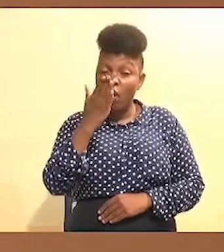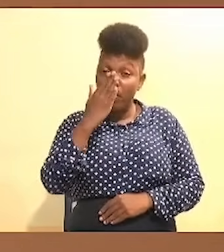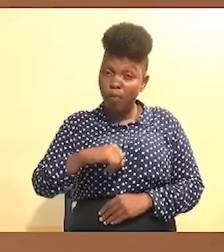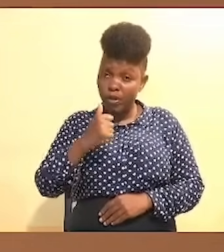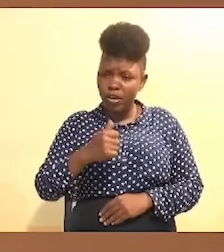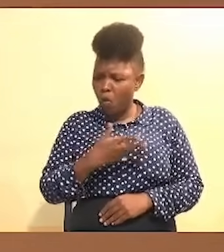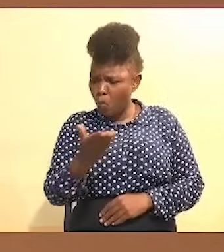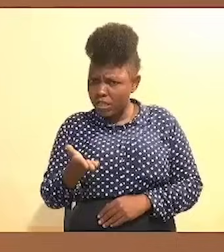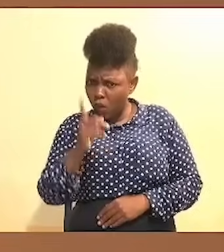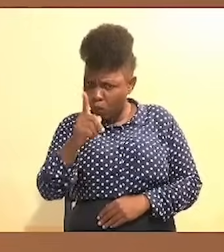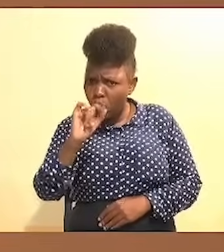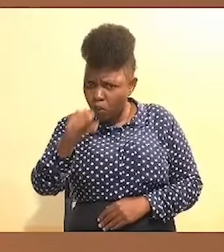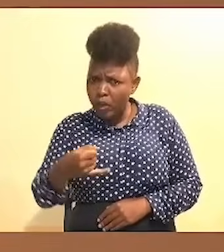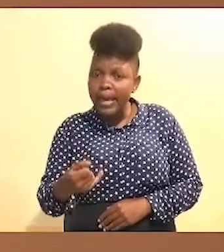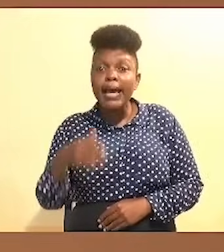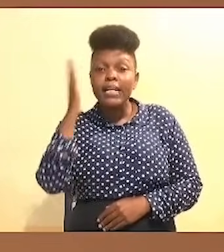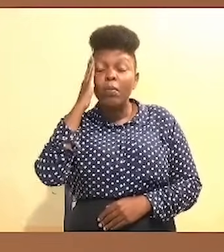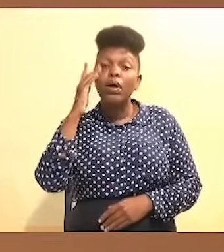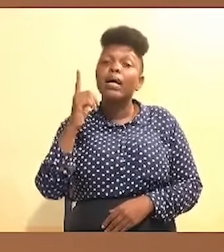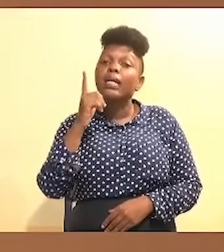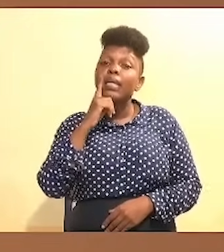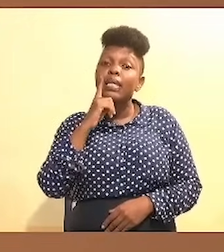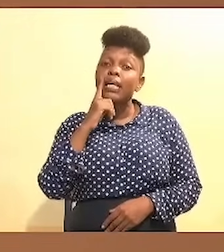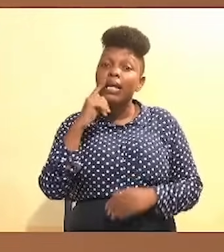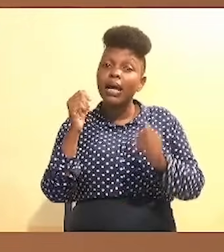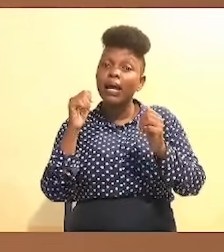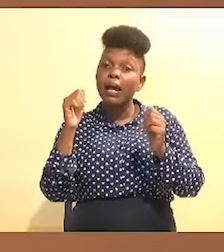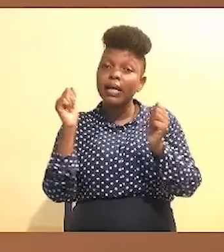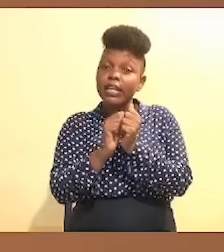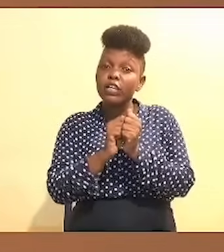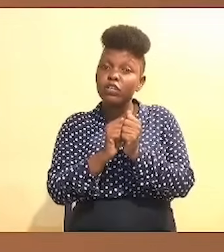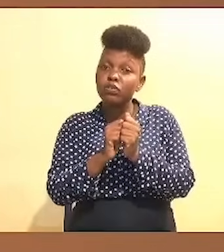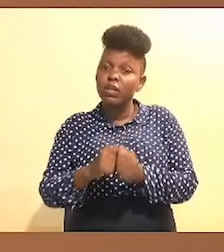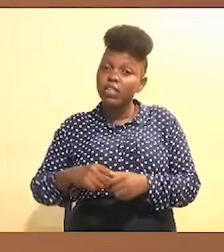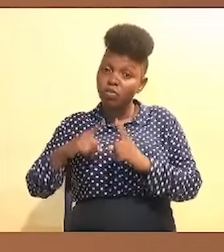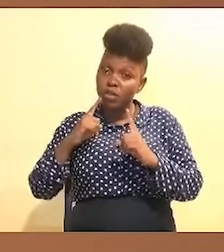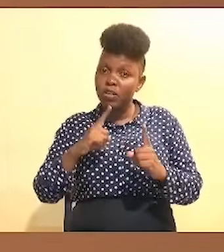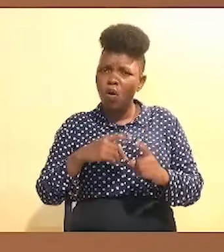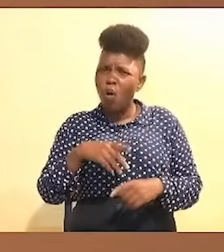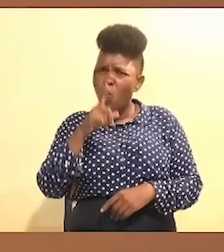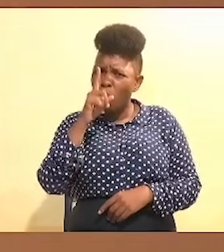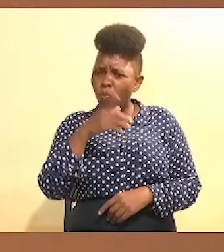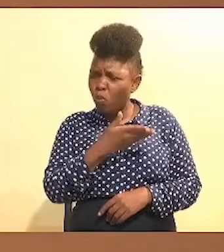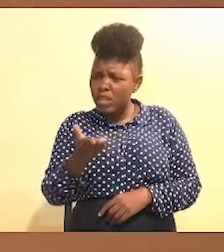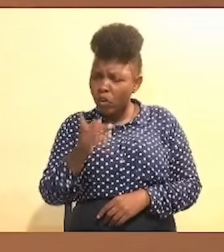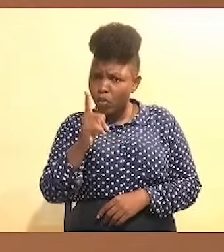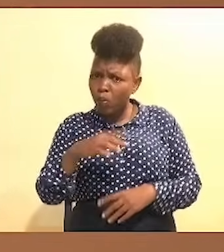yikoje? Tambua kila mojawapo yafuatayo kwa kuona, kusikia au kuhisi. Mwenzako yupo kwenye kundi